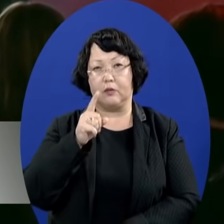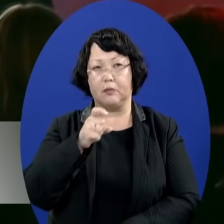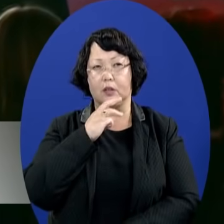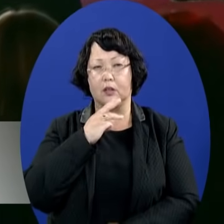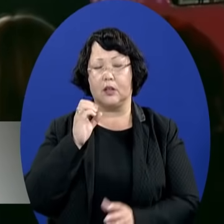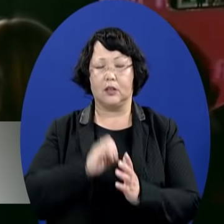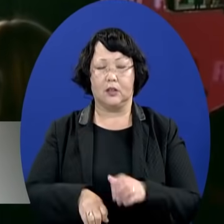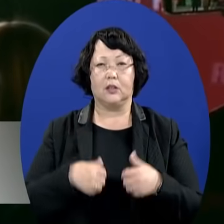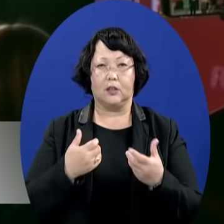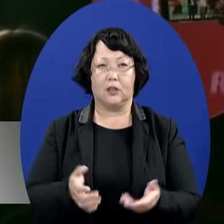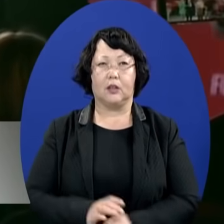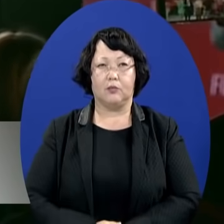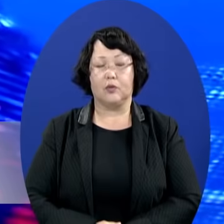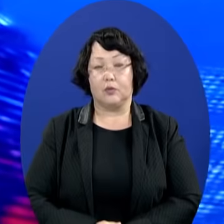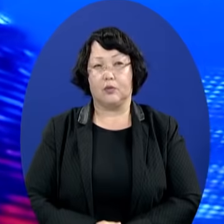байна.